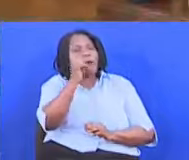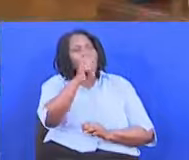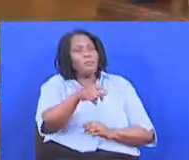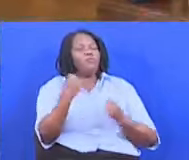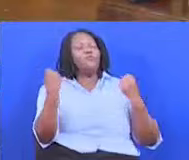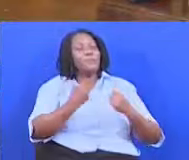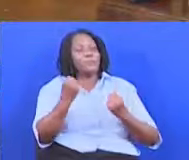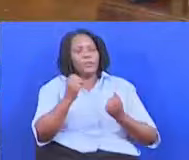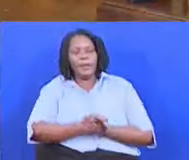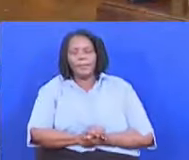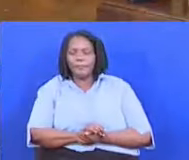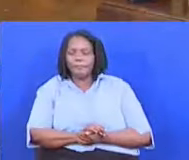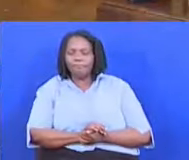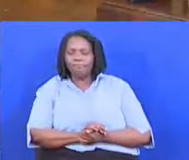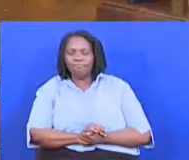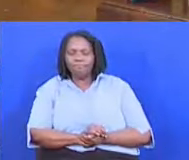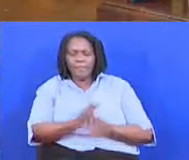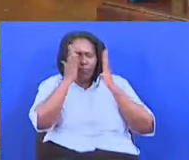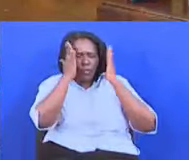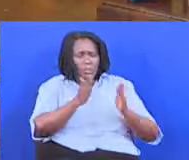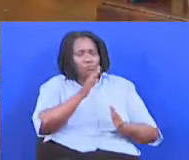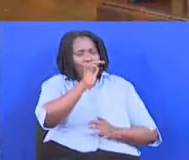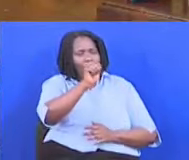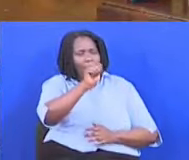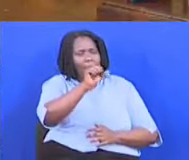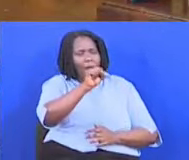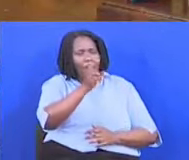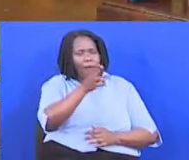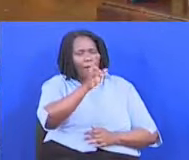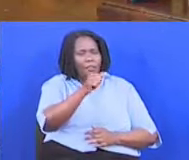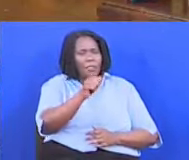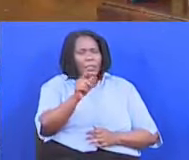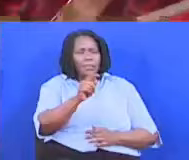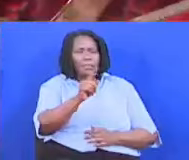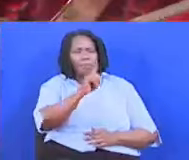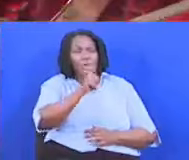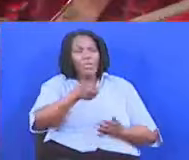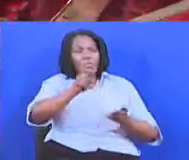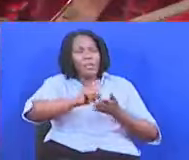Mheshimiwa Asha Abdullah Juma, swali la nyongeza.